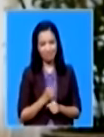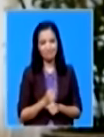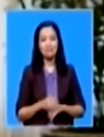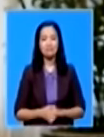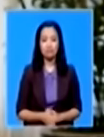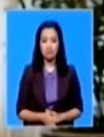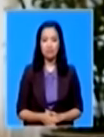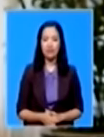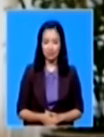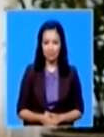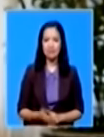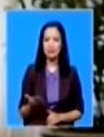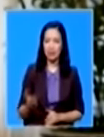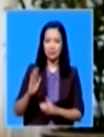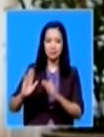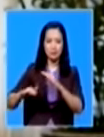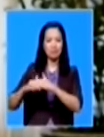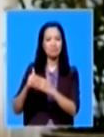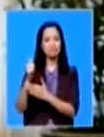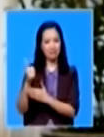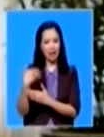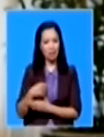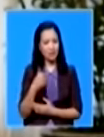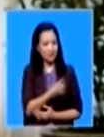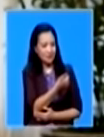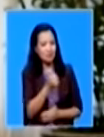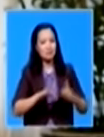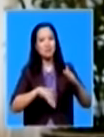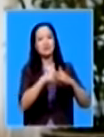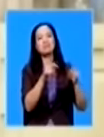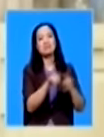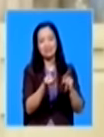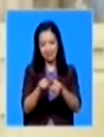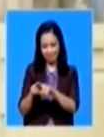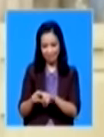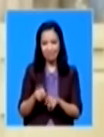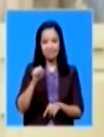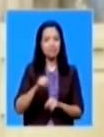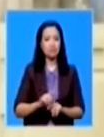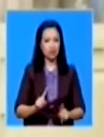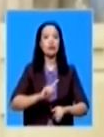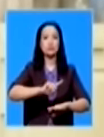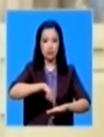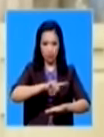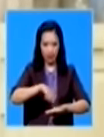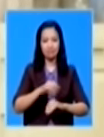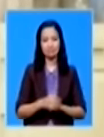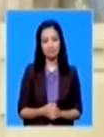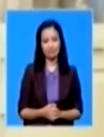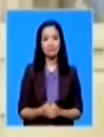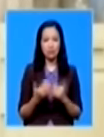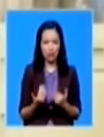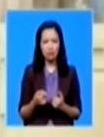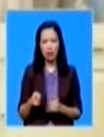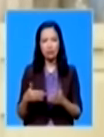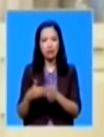พื้นที่ที่ประสบความสำเร็จแล้วพื้นที่อื่นๆจะไม่ประสบความสำเร็จได้อย่างไรมันก็ได้เหมือนกัน ก็ต้องได้แต่มันต้องใช้เวลาไงวันนี้มันบางอันมันไปไ